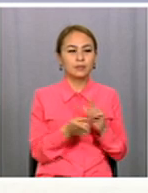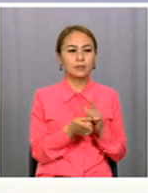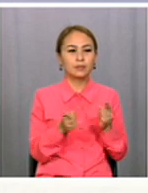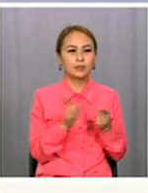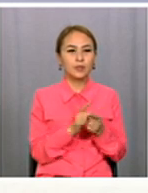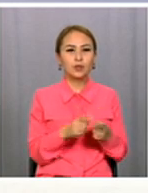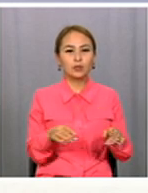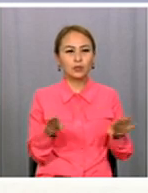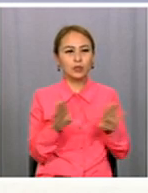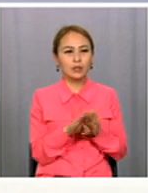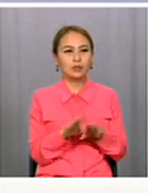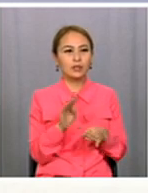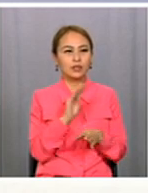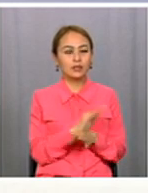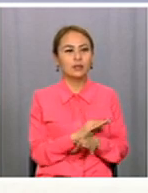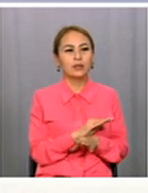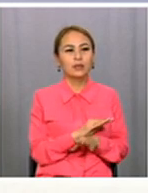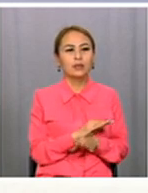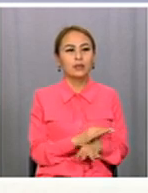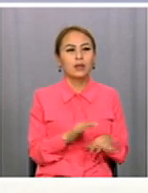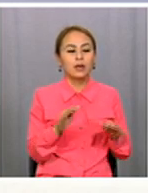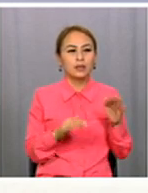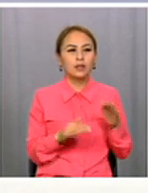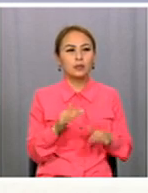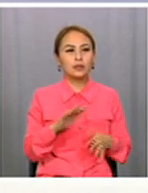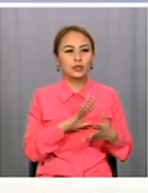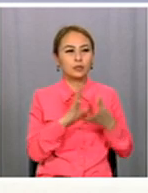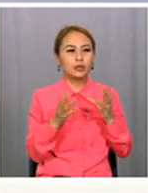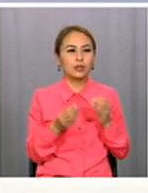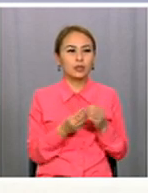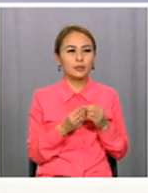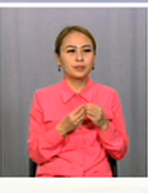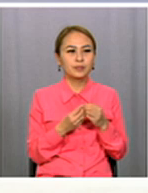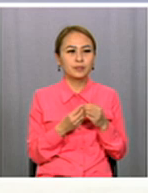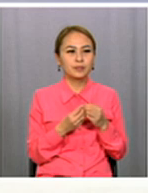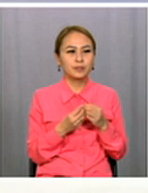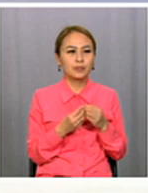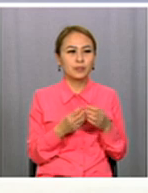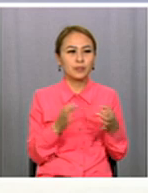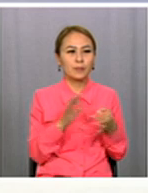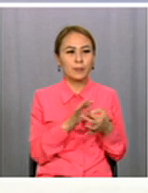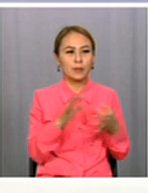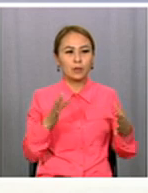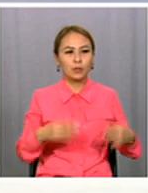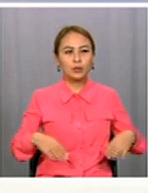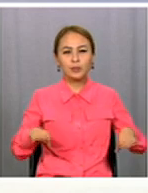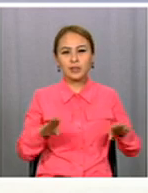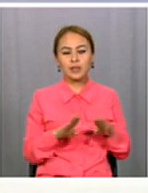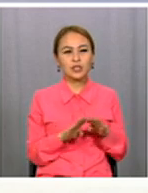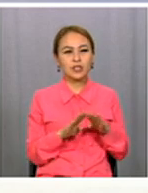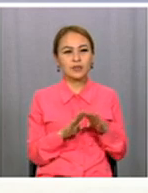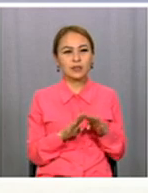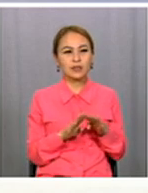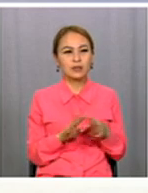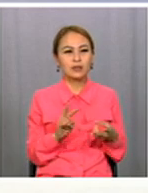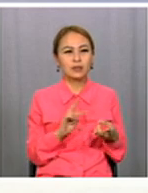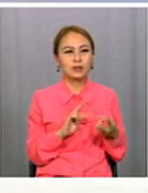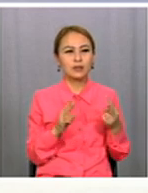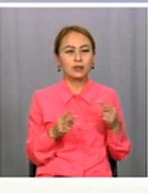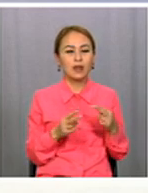шамалар айнымалы шамалар деп аталады. Және айнымалы шамалардың екі түрі